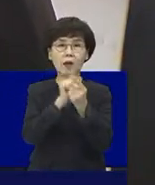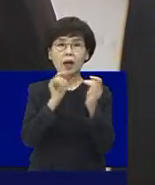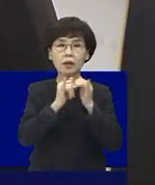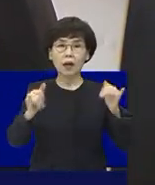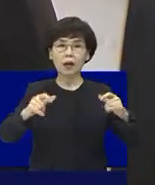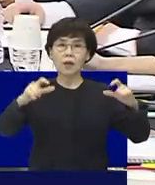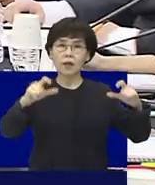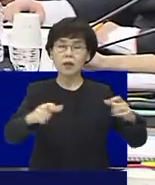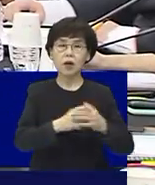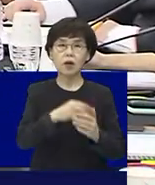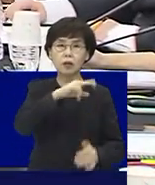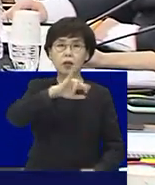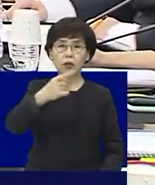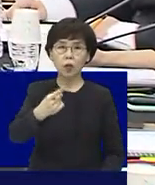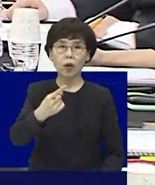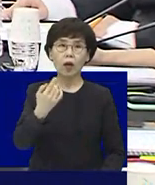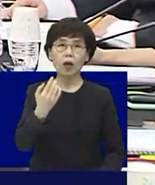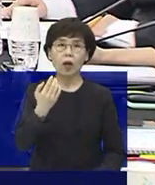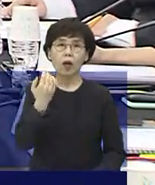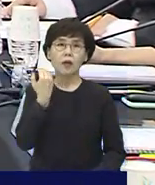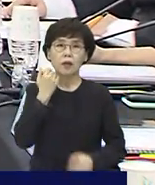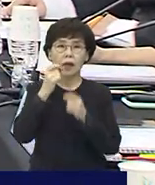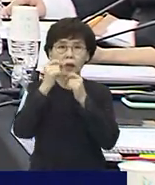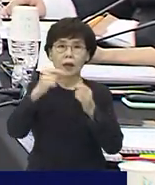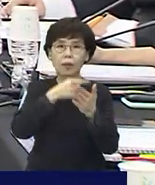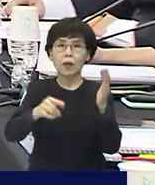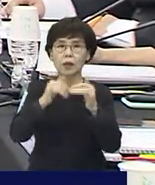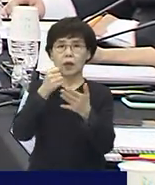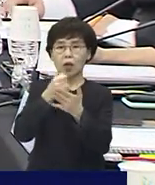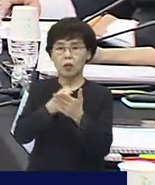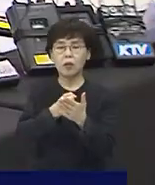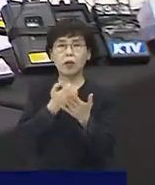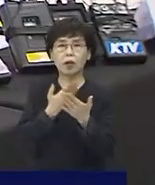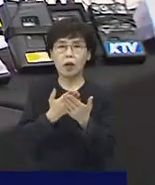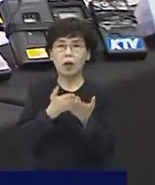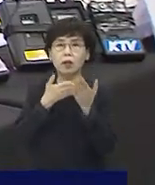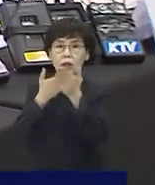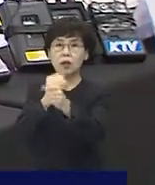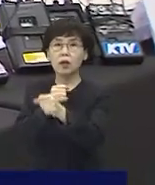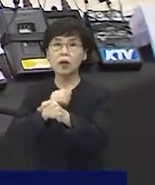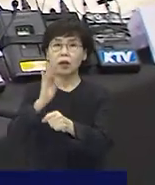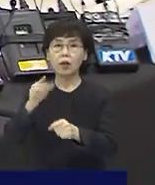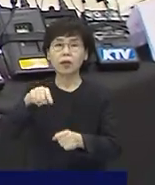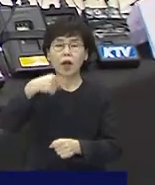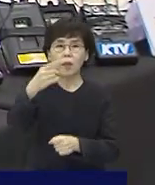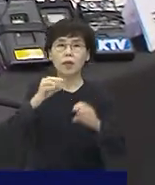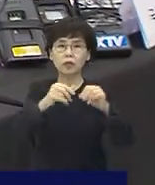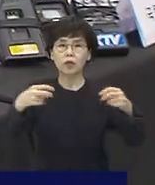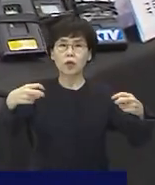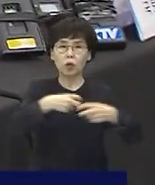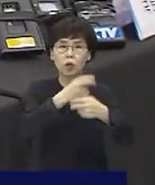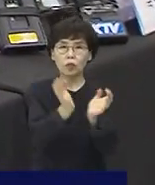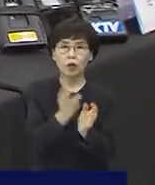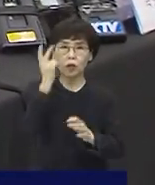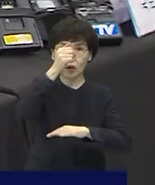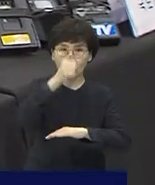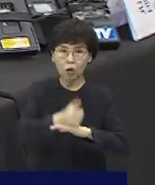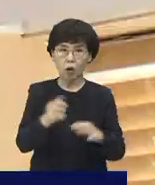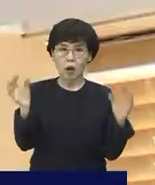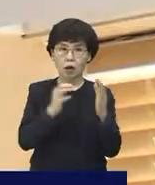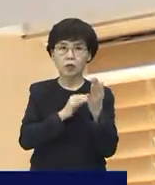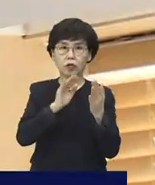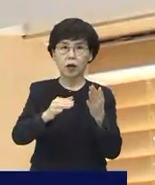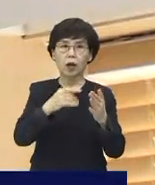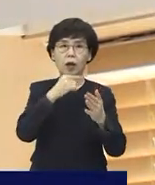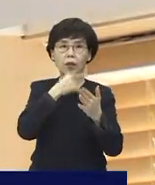관할 시도에 전세사기 피해자 결정 신청을 해야 하며 각 시도를 거쳐 국토부가 조사 결과를 종합한 뒤